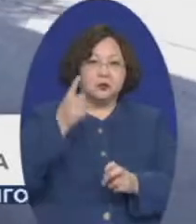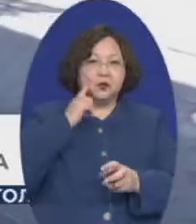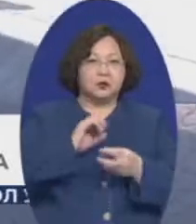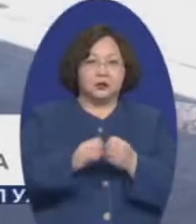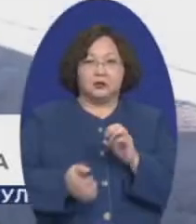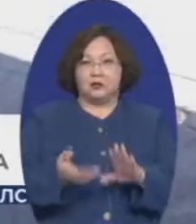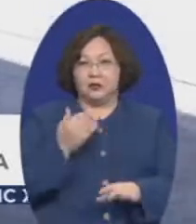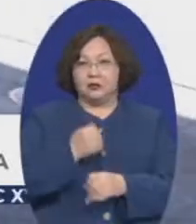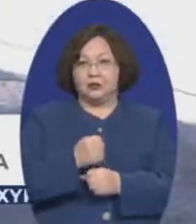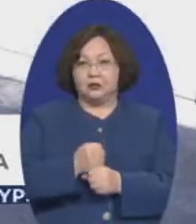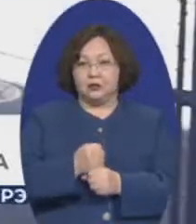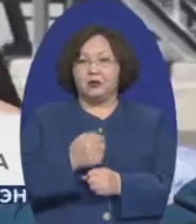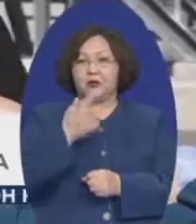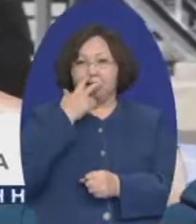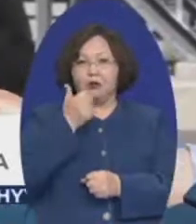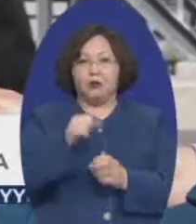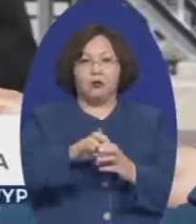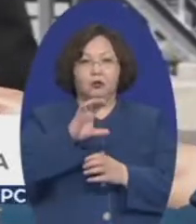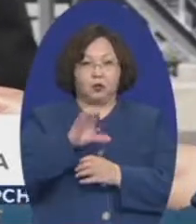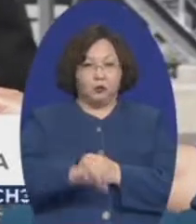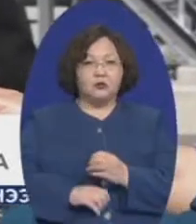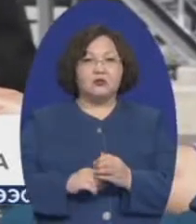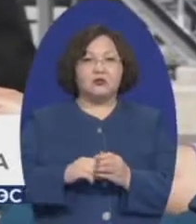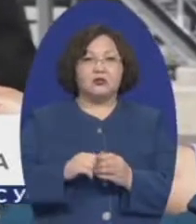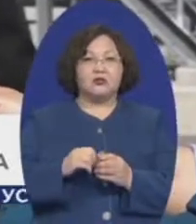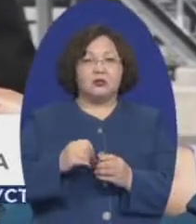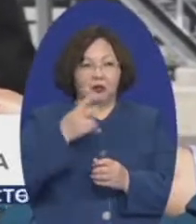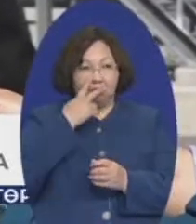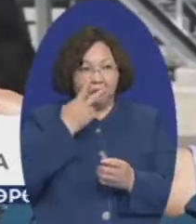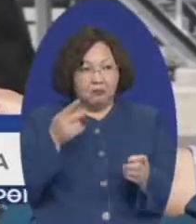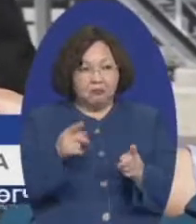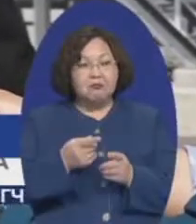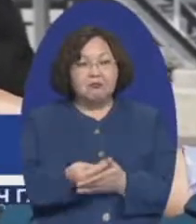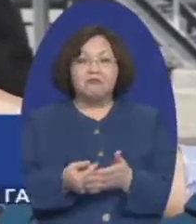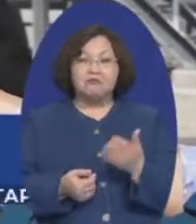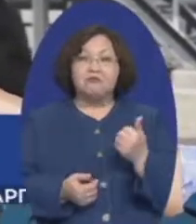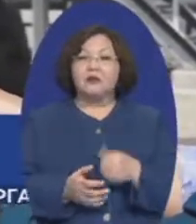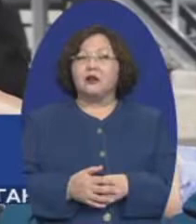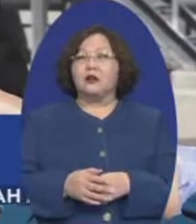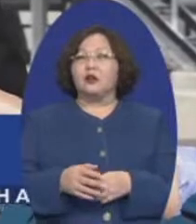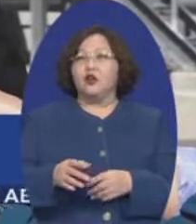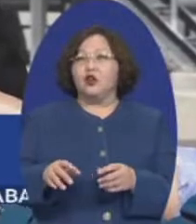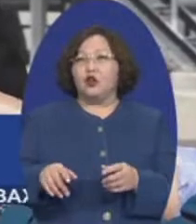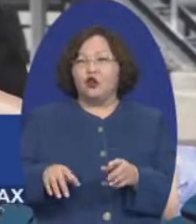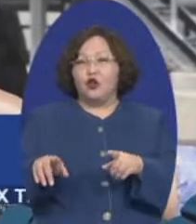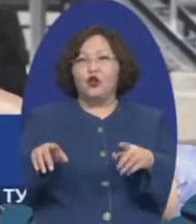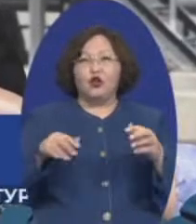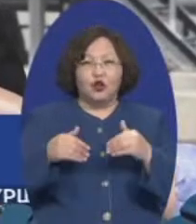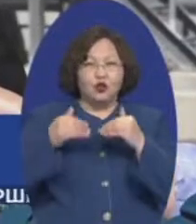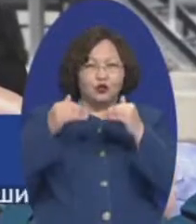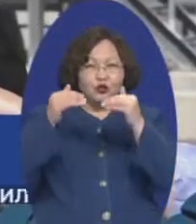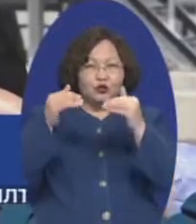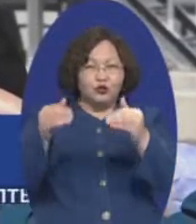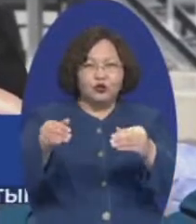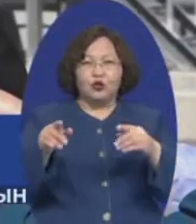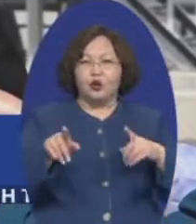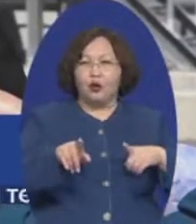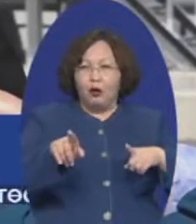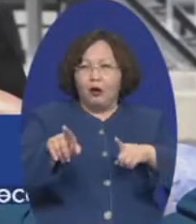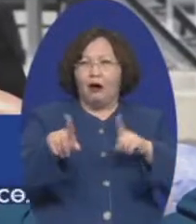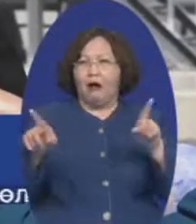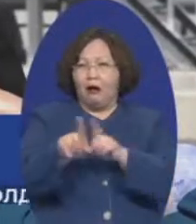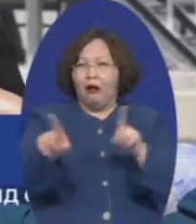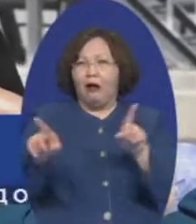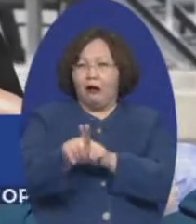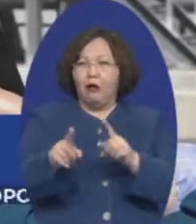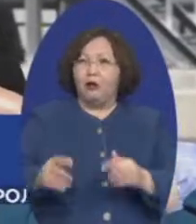байгаагаараач олон улсад жишиг болж байгаа юм а. Монголчууд бид нар хөгжлийг хөөж гүйцэхгүй эсвэл зарим асуудал дээр нь ухтаж